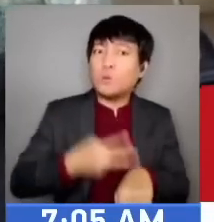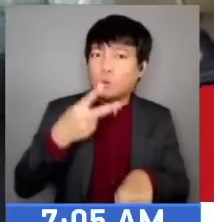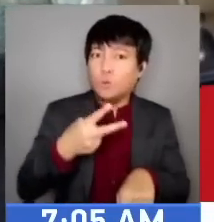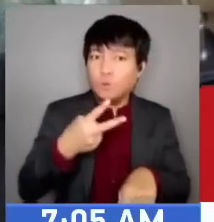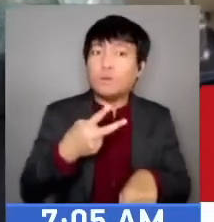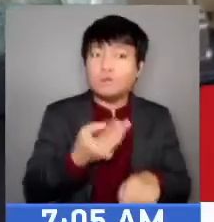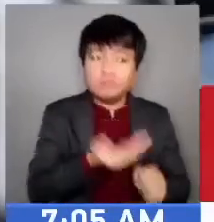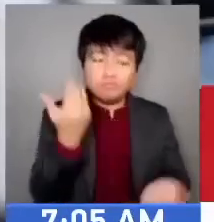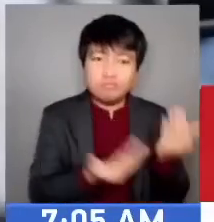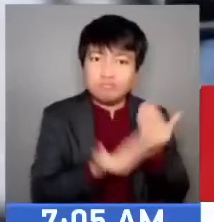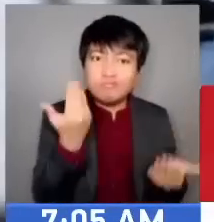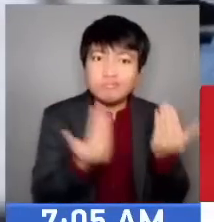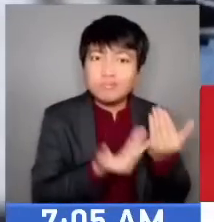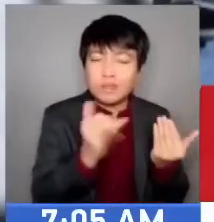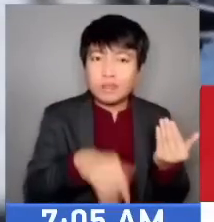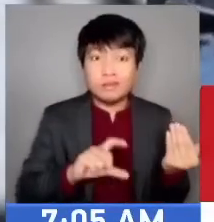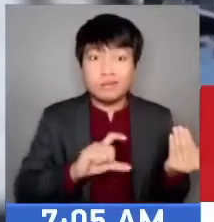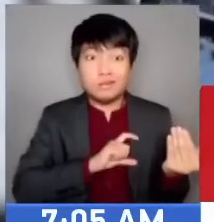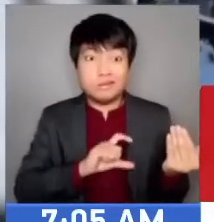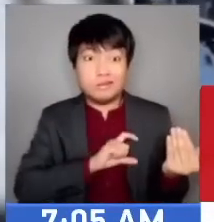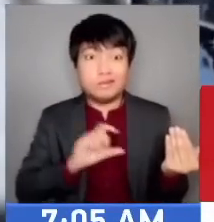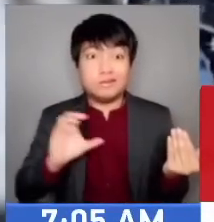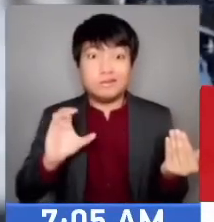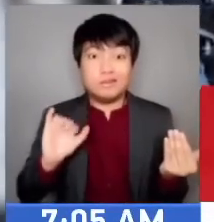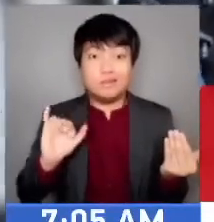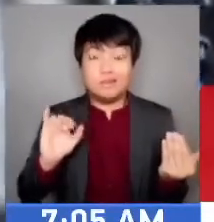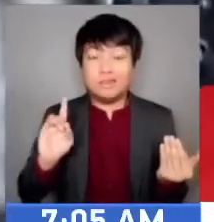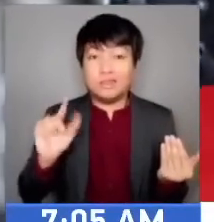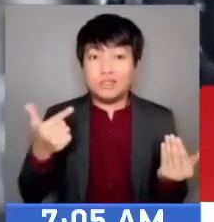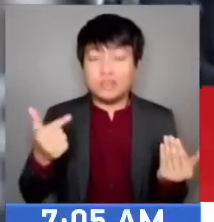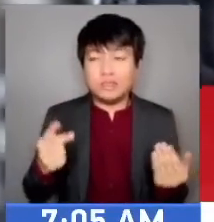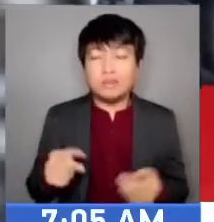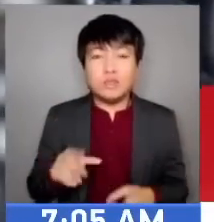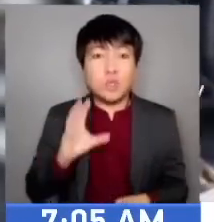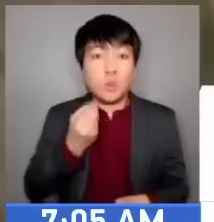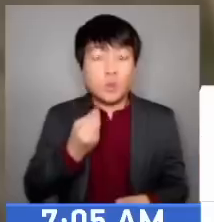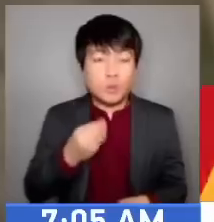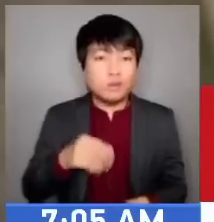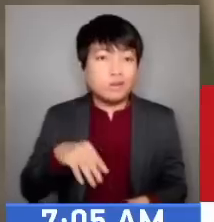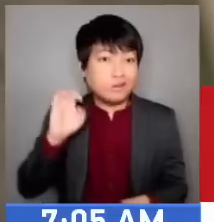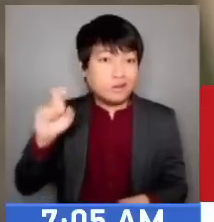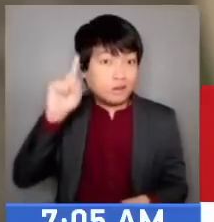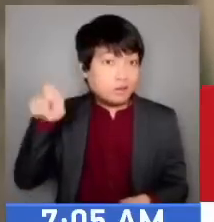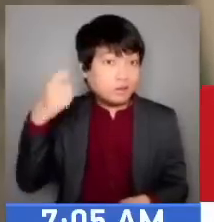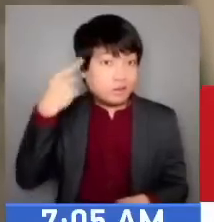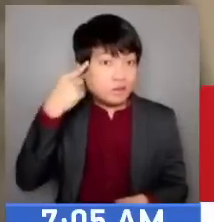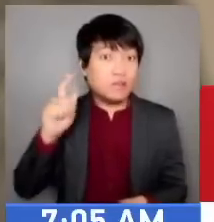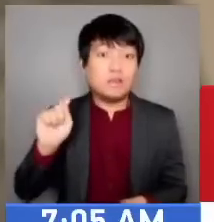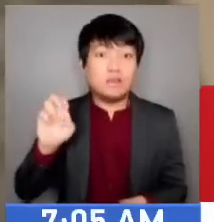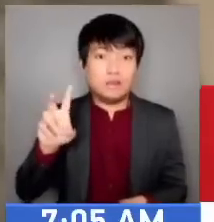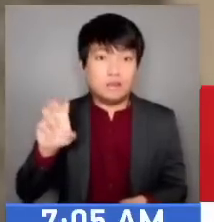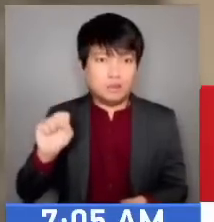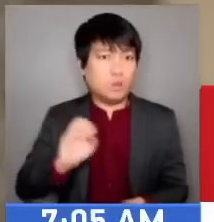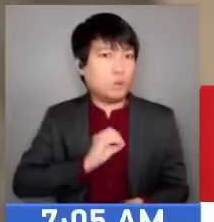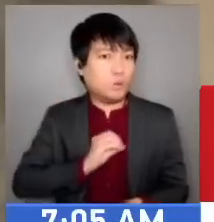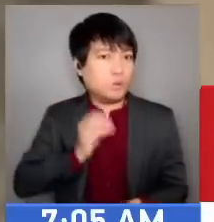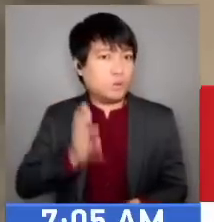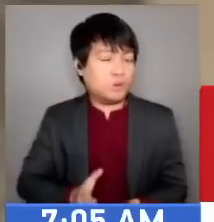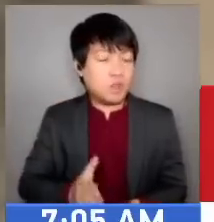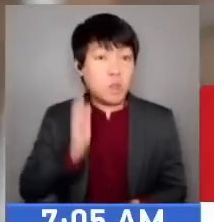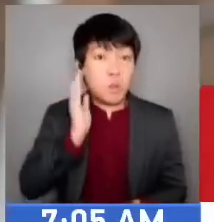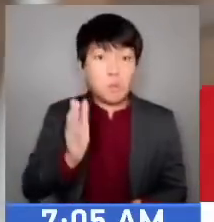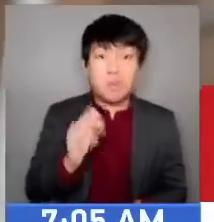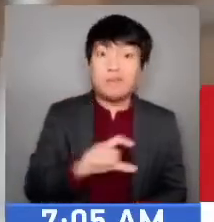PNP CIDG ay isa si dating Governor Pride Henry Teves sa mga may-ari. Irereklamo raw ng PNP CIDG si